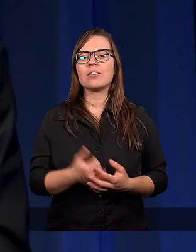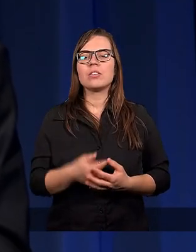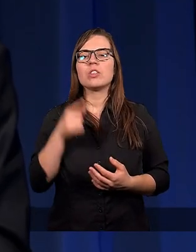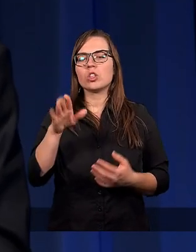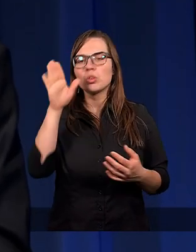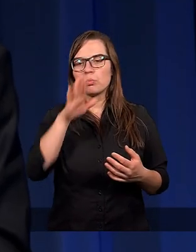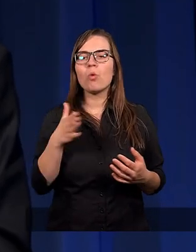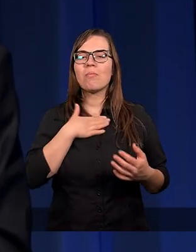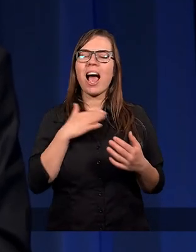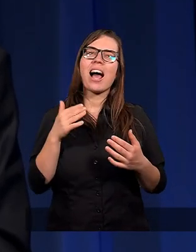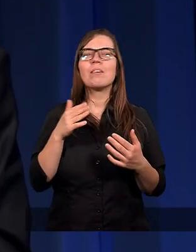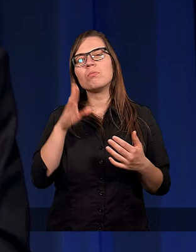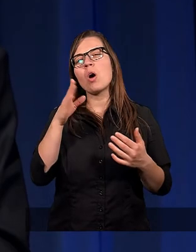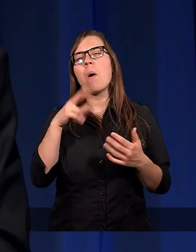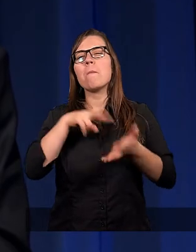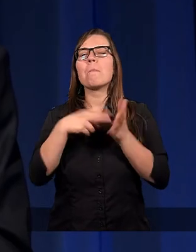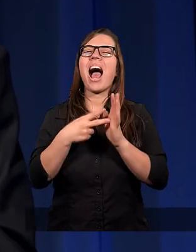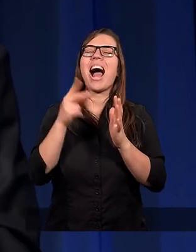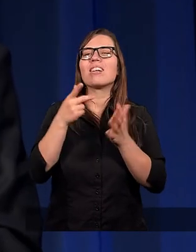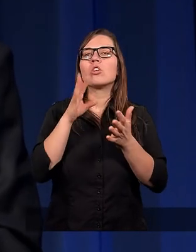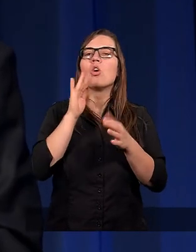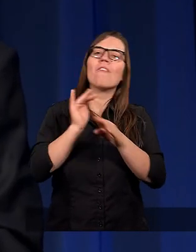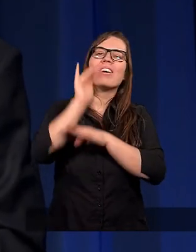czy Bóg ma takie wygórowane pragnienia?